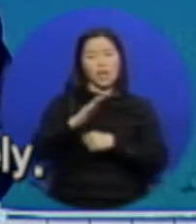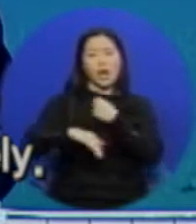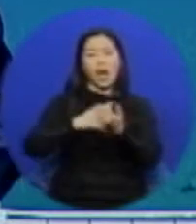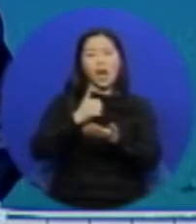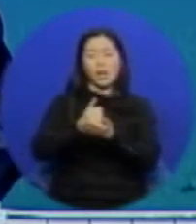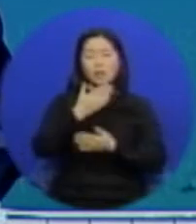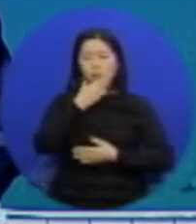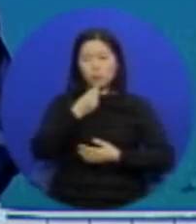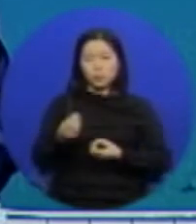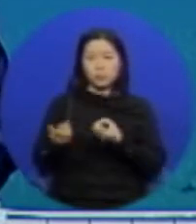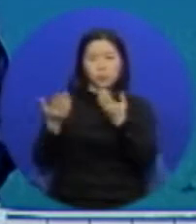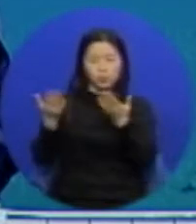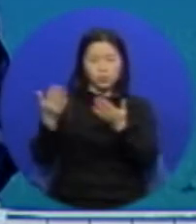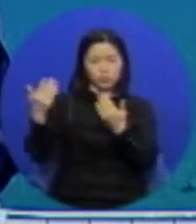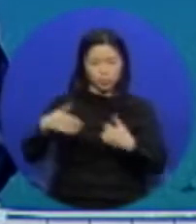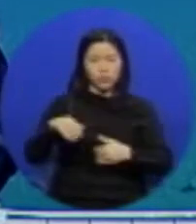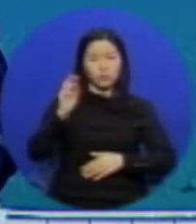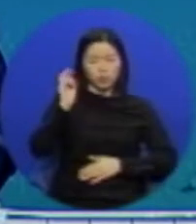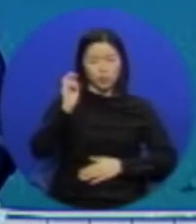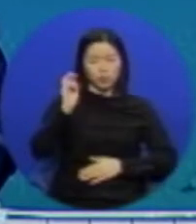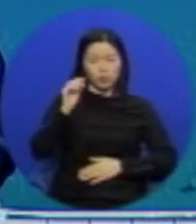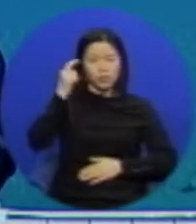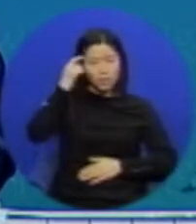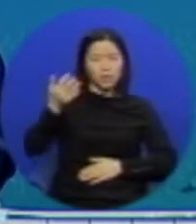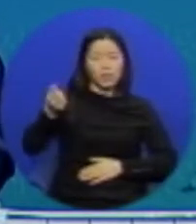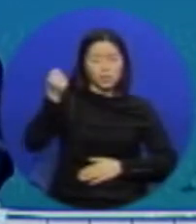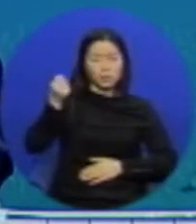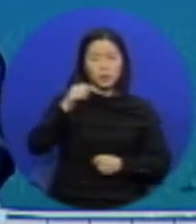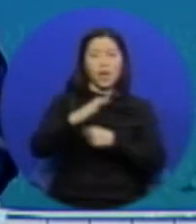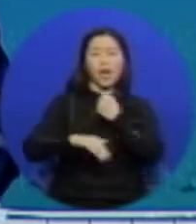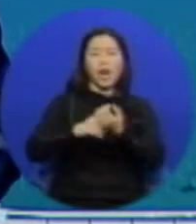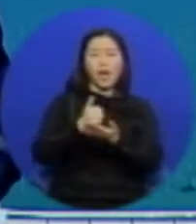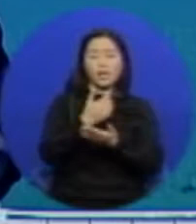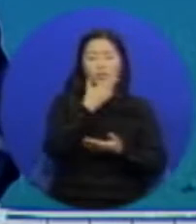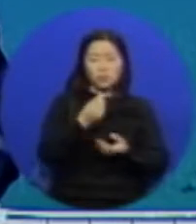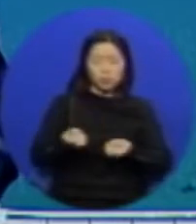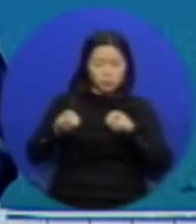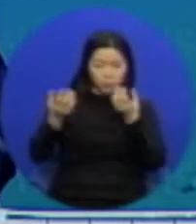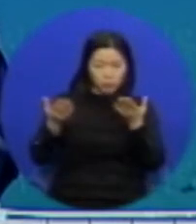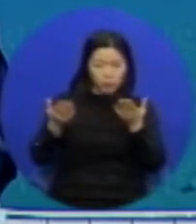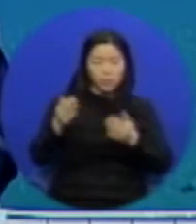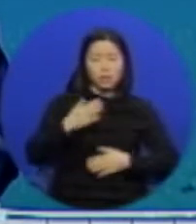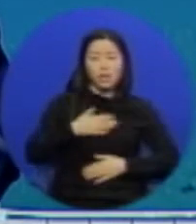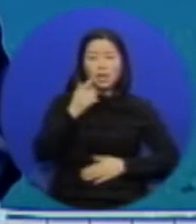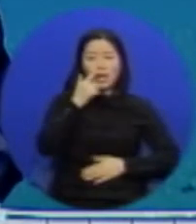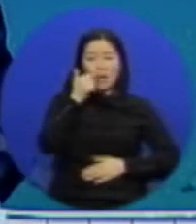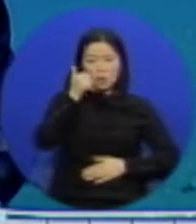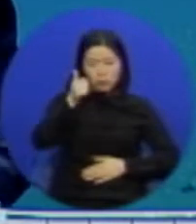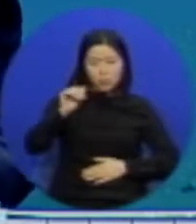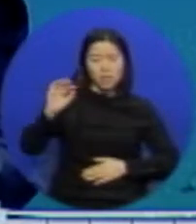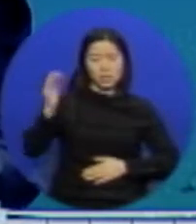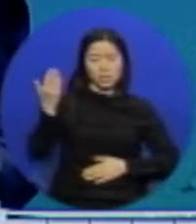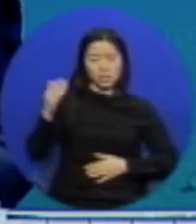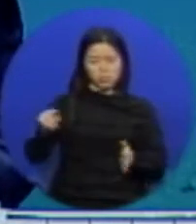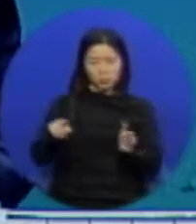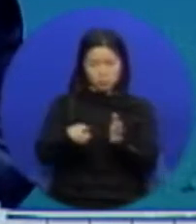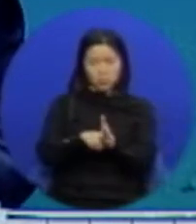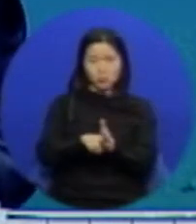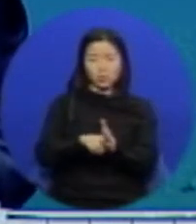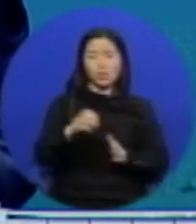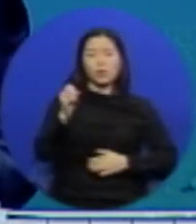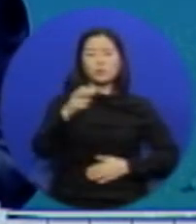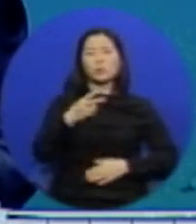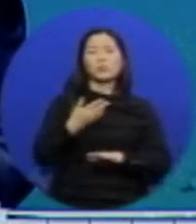그러나 하나님이 축복하시고 내 아버지가 되시는 믿음은 이건 또 다른